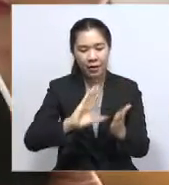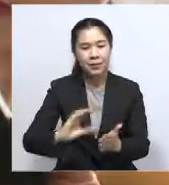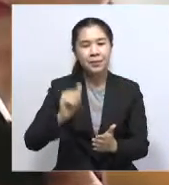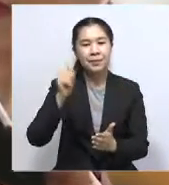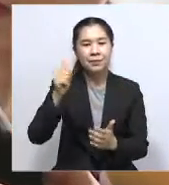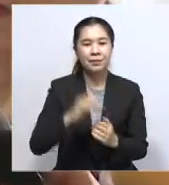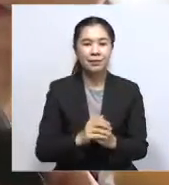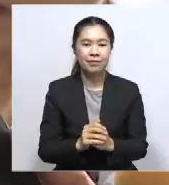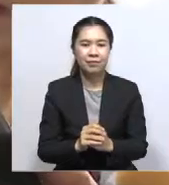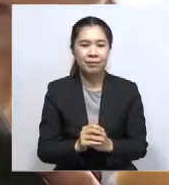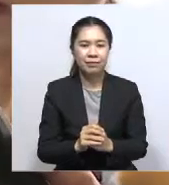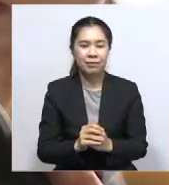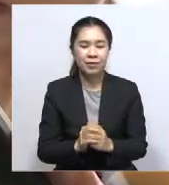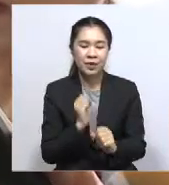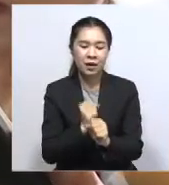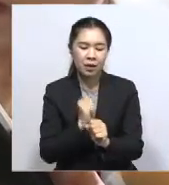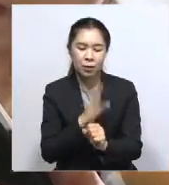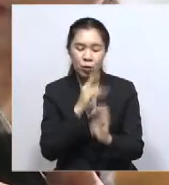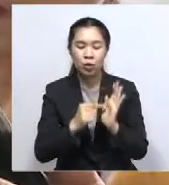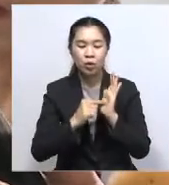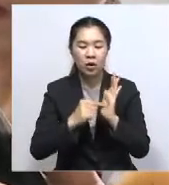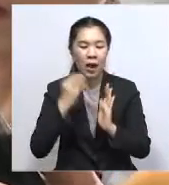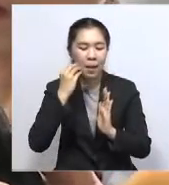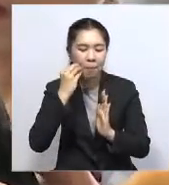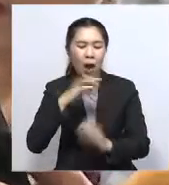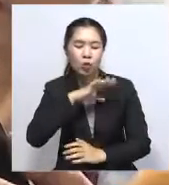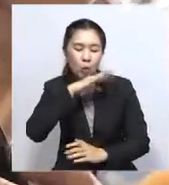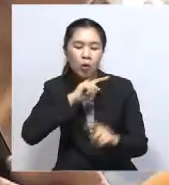ทำบ้านช่องห้องหอมันไม่สะอาดก็ปัดกวาดเสียเราจะบอกว่าบ้